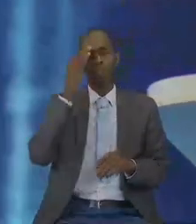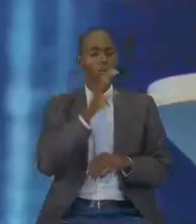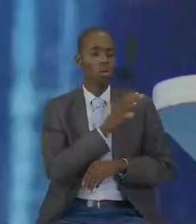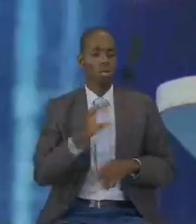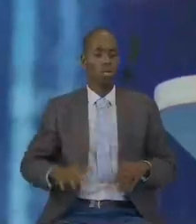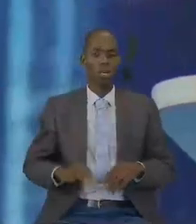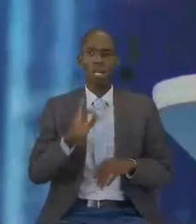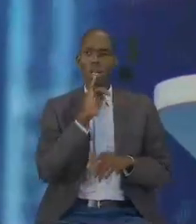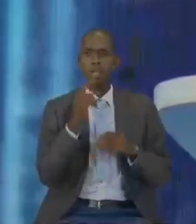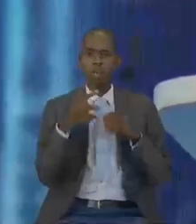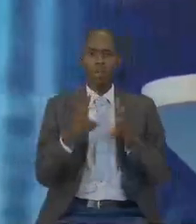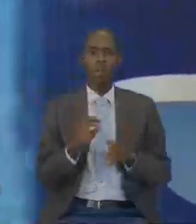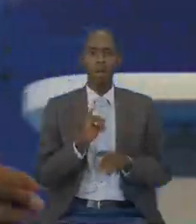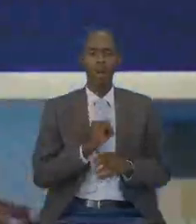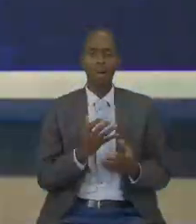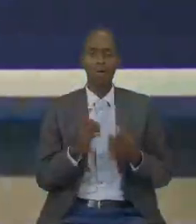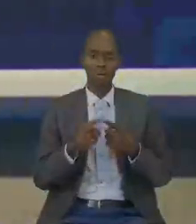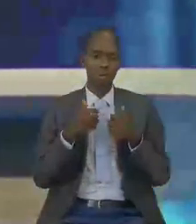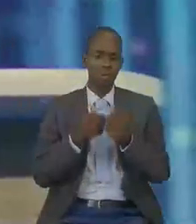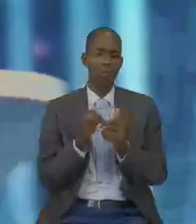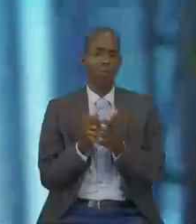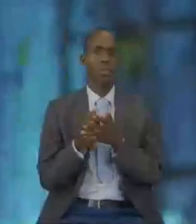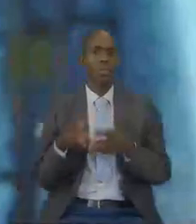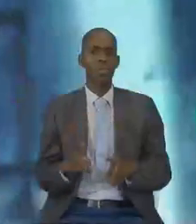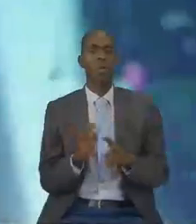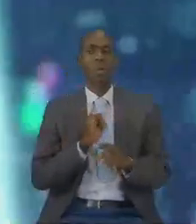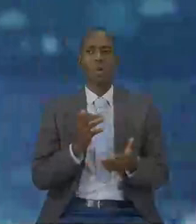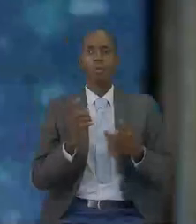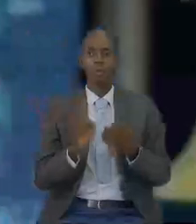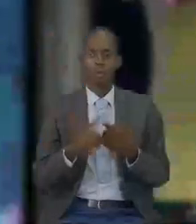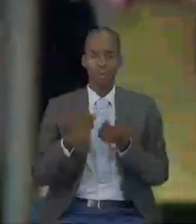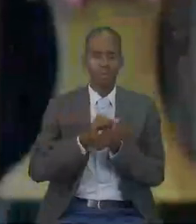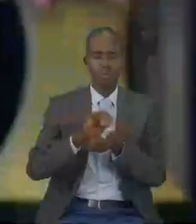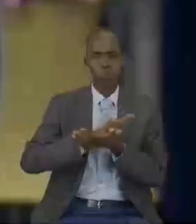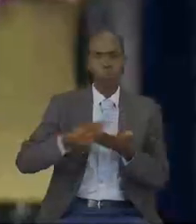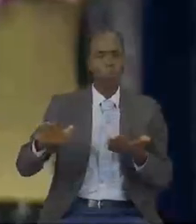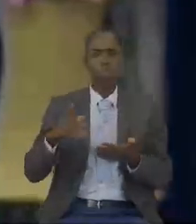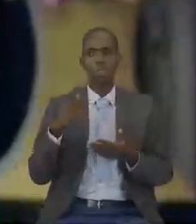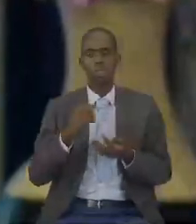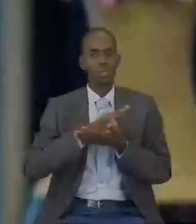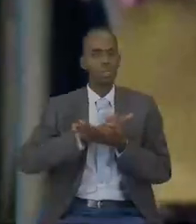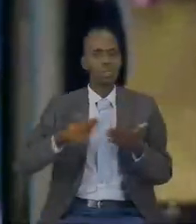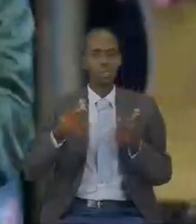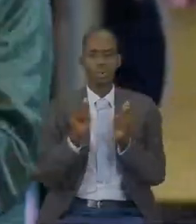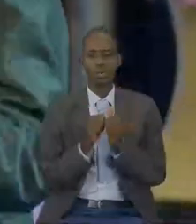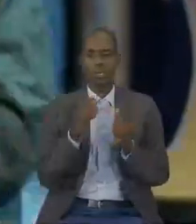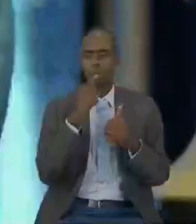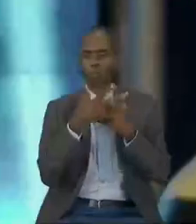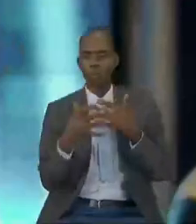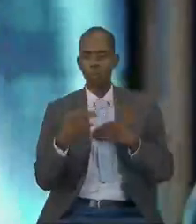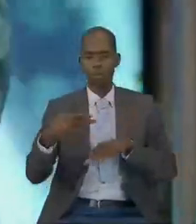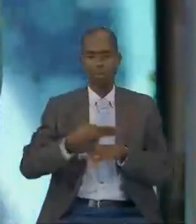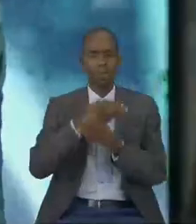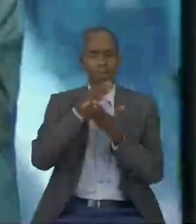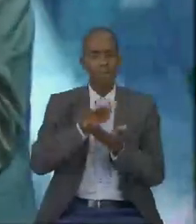tribulation, comme Christ est le chemin et je veux suivre ce chemin. Je veux la purification par